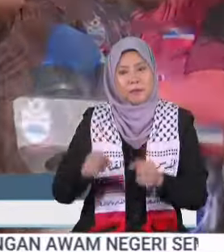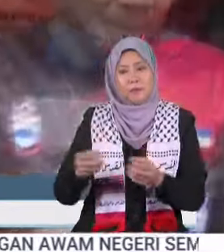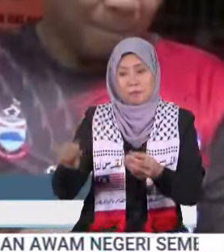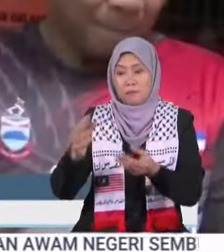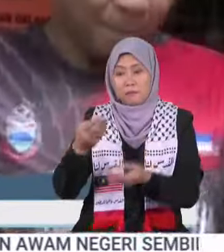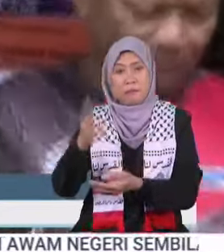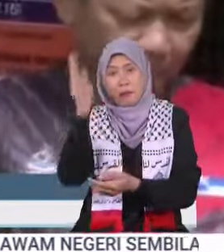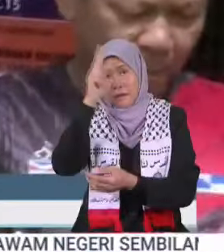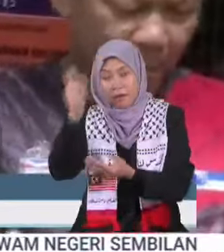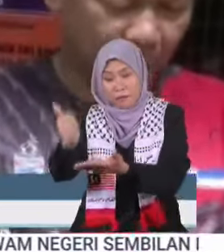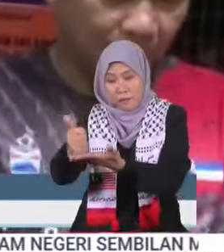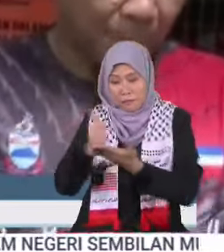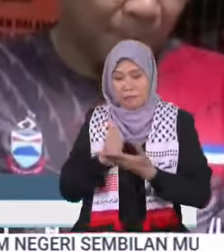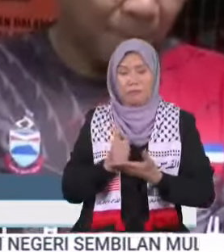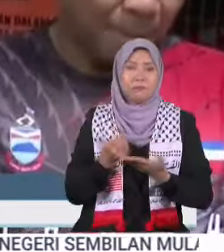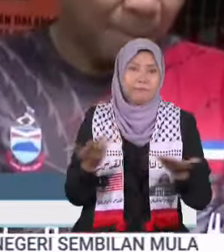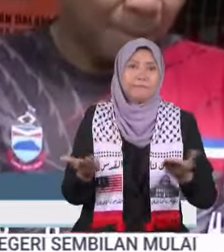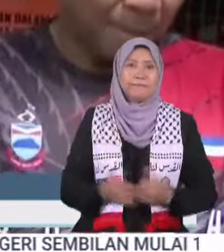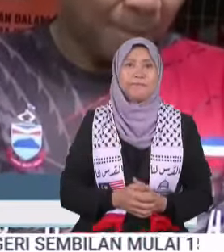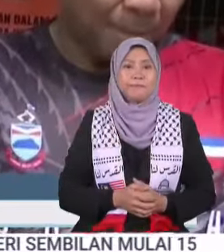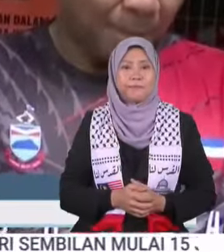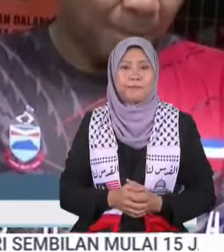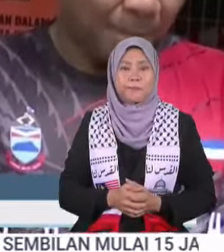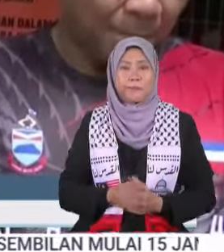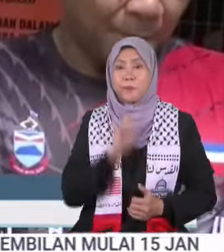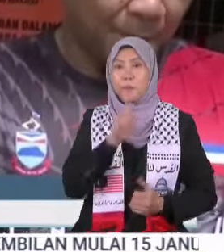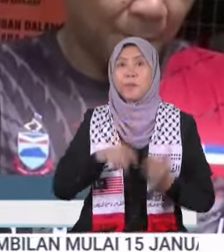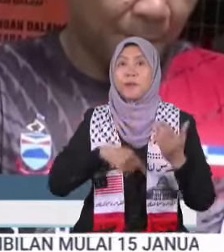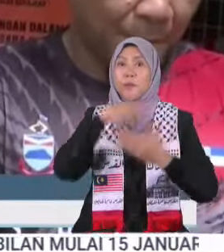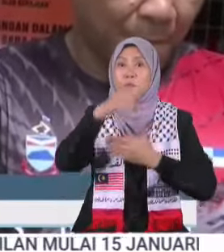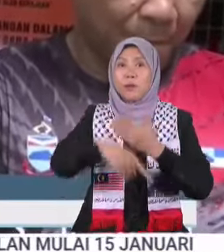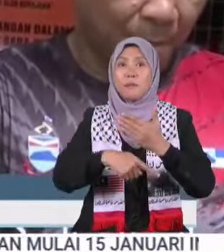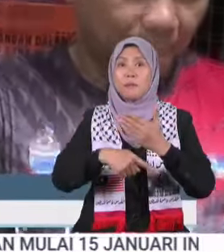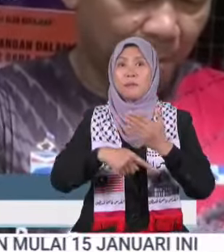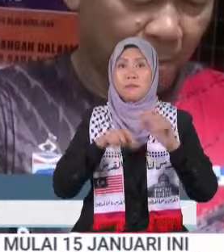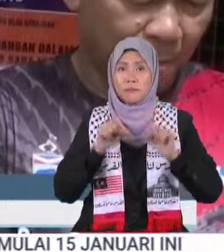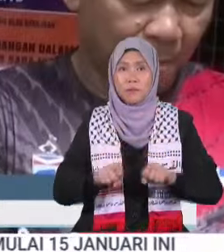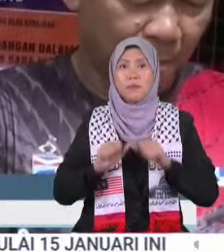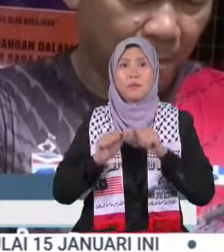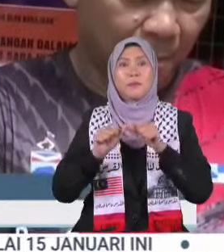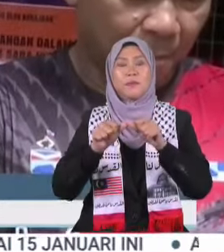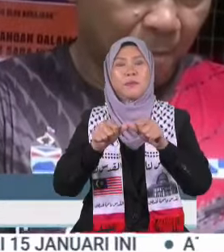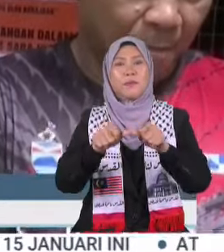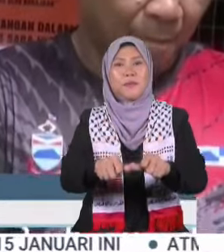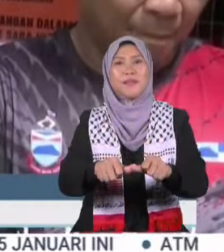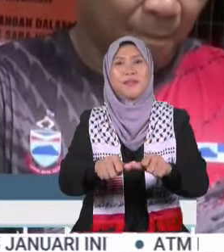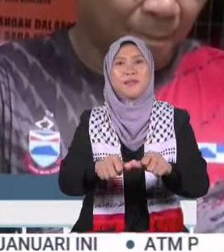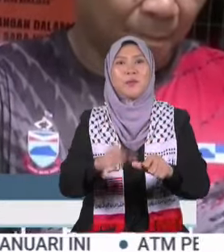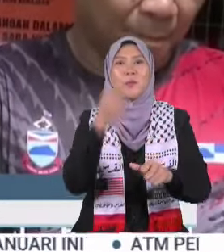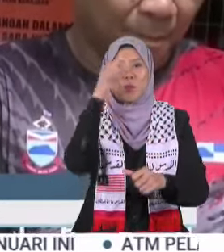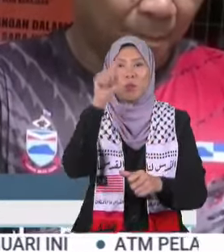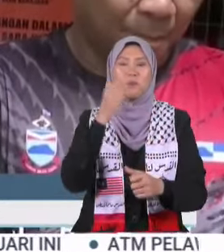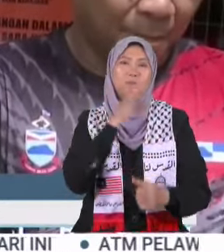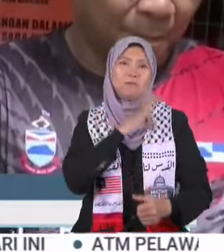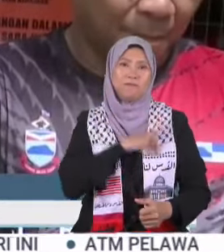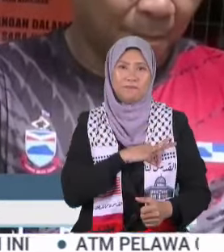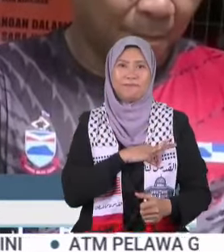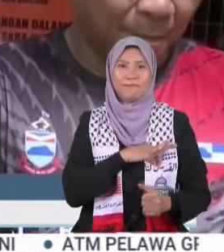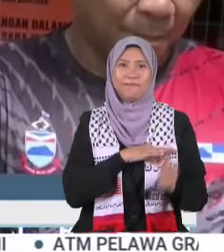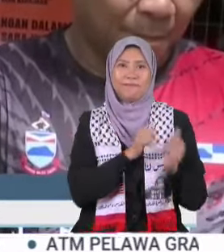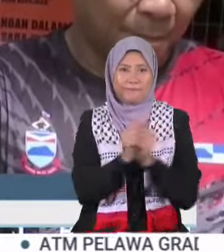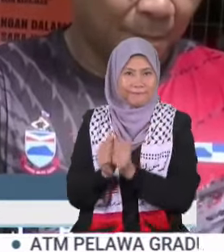kami Semoga dengan program ini harap diteruskan demi kebaikan bersama